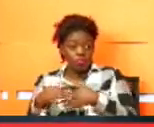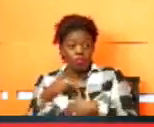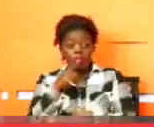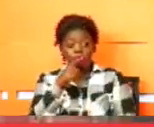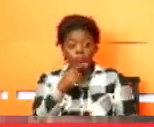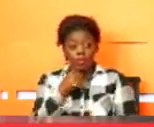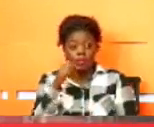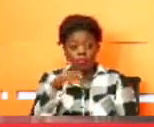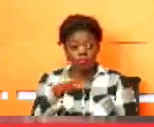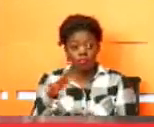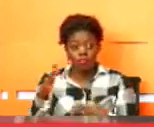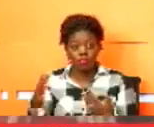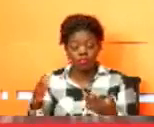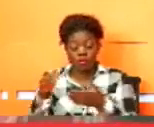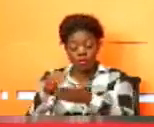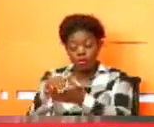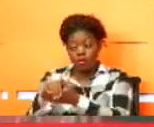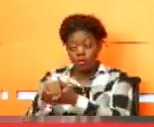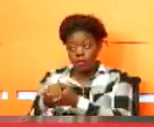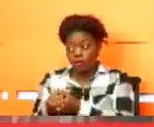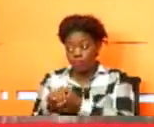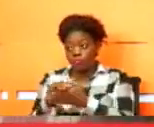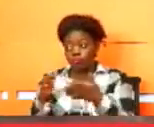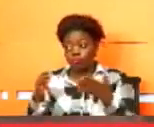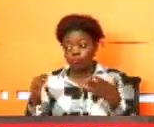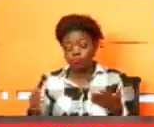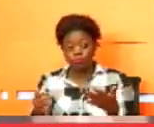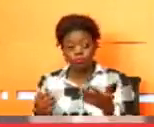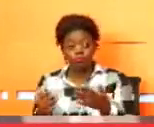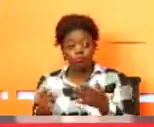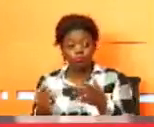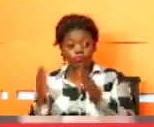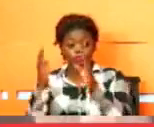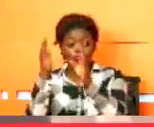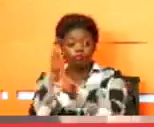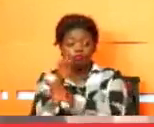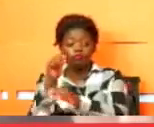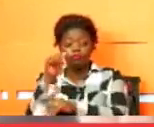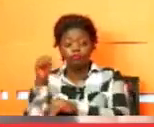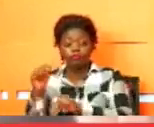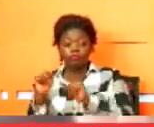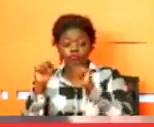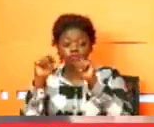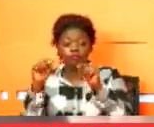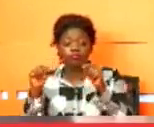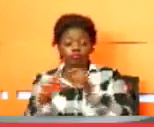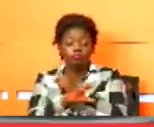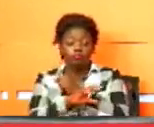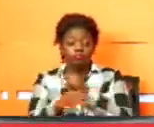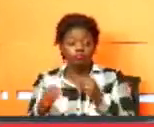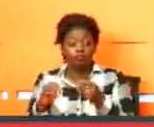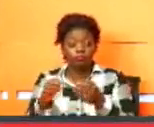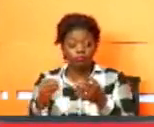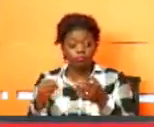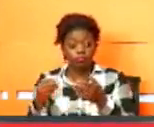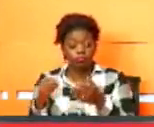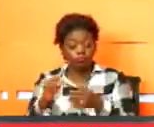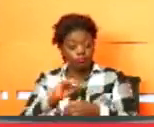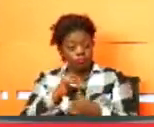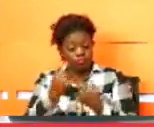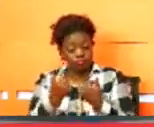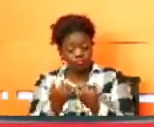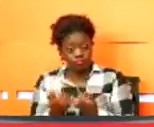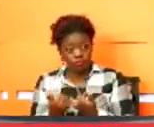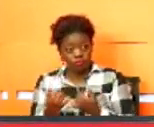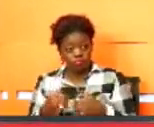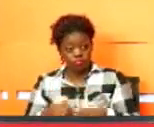Mukyana nga abalobya nakaye aliira ku nsiko ssaako ne Bassemaka abaze babibwako abakaze. Zina yali mubwanizi